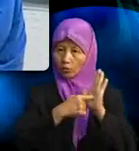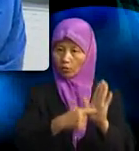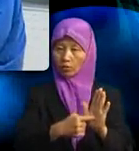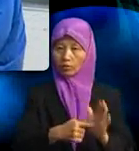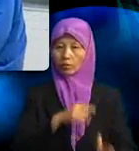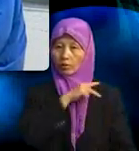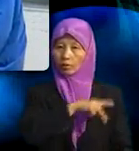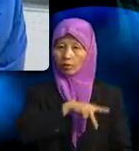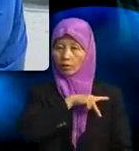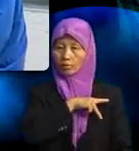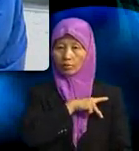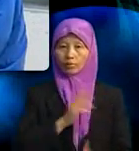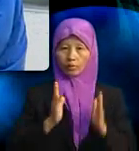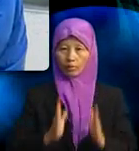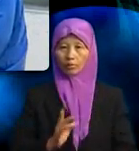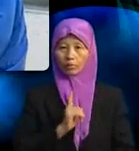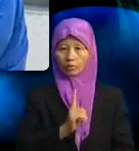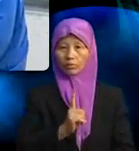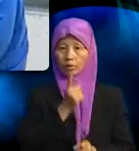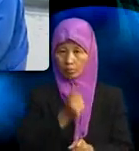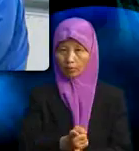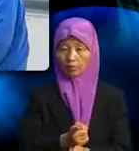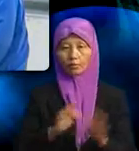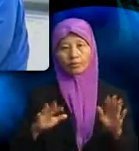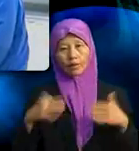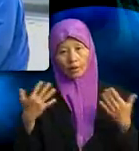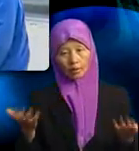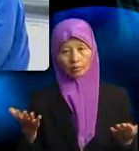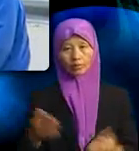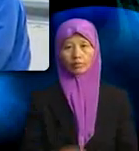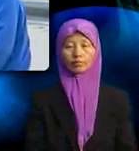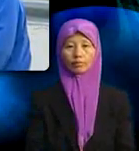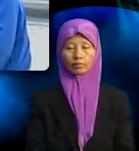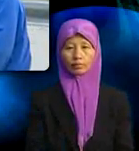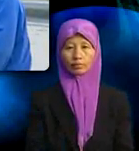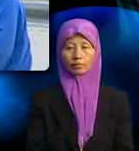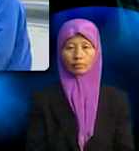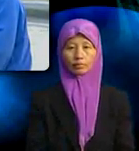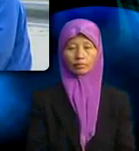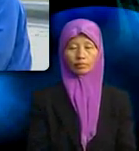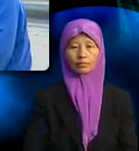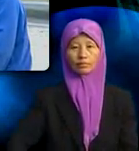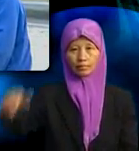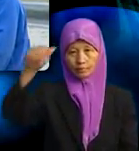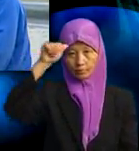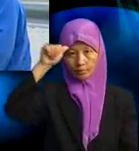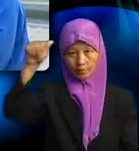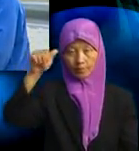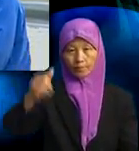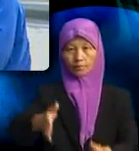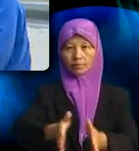juga melambangkan kepribadian muslim sejati. Sekian. Wabillahi